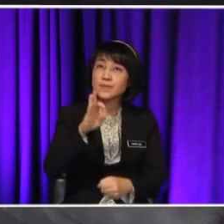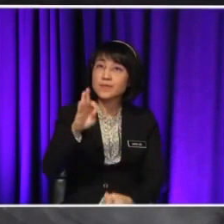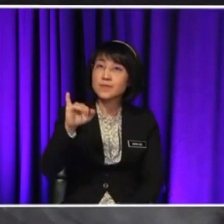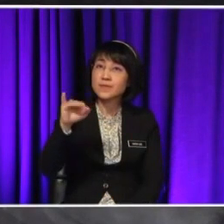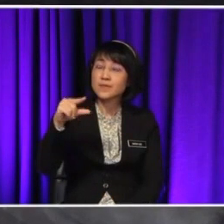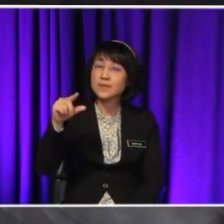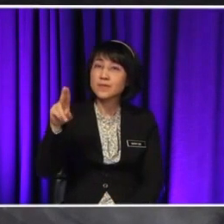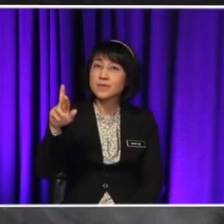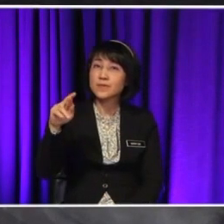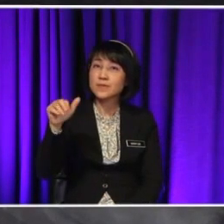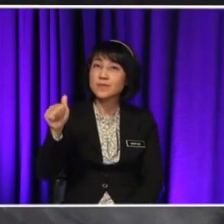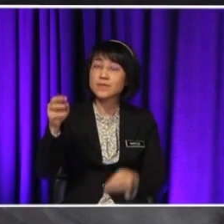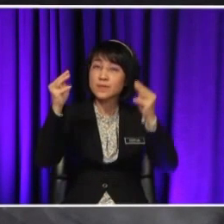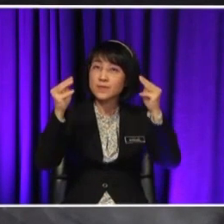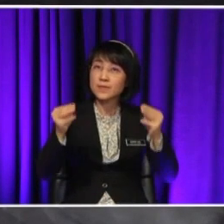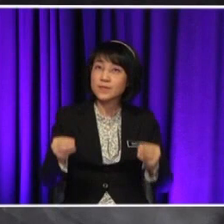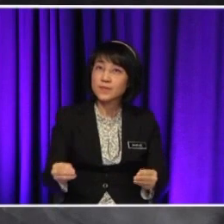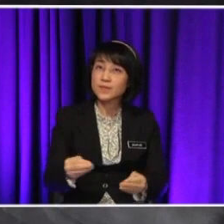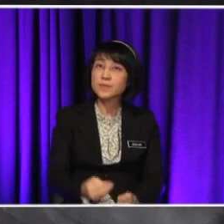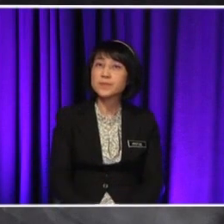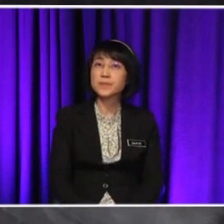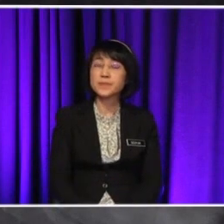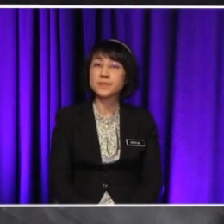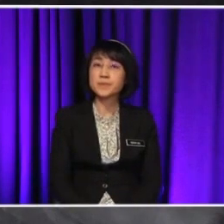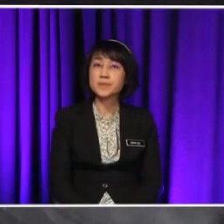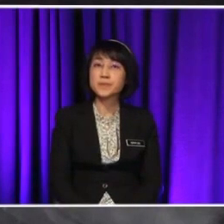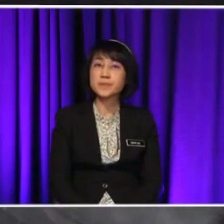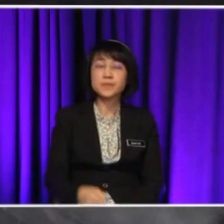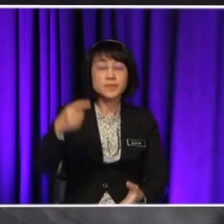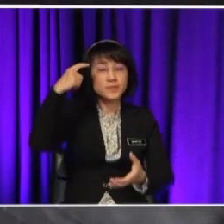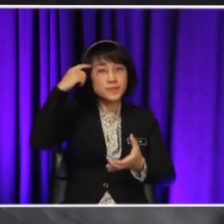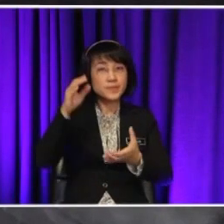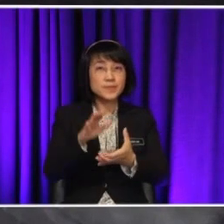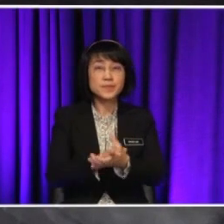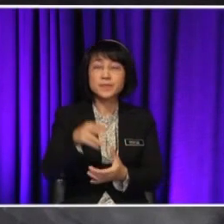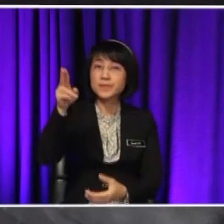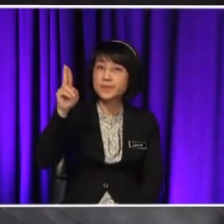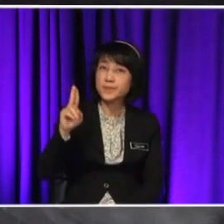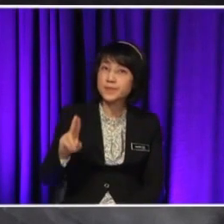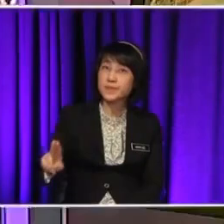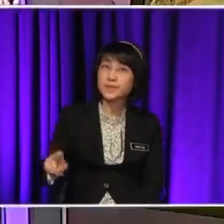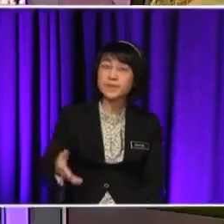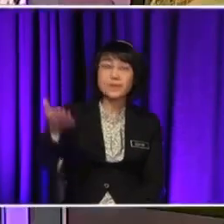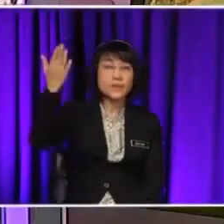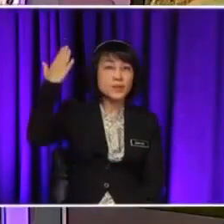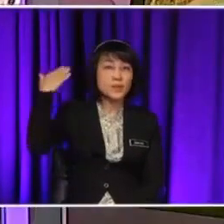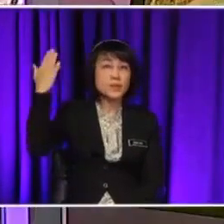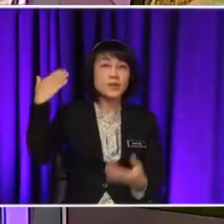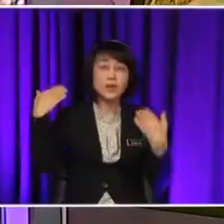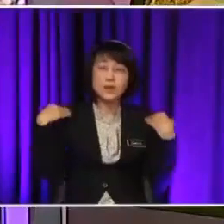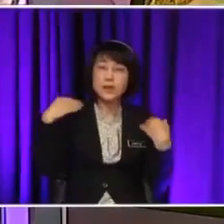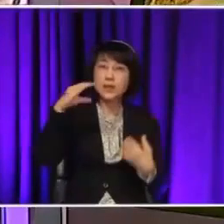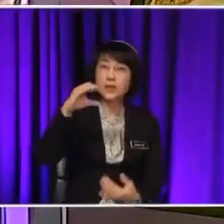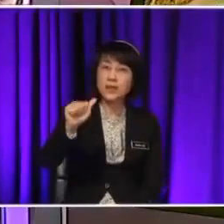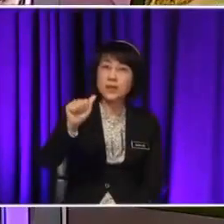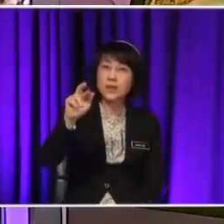yang bersandarkan kepada unsur-unsur kepercayaan dan keagamaan. Okey, yang mana pada zaman dahulu terciptanya arca adalah